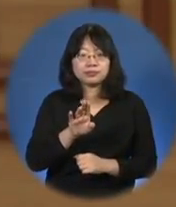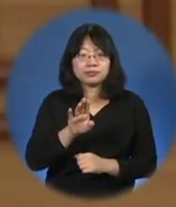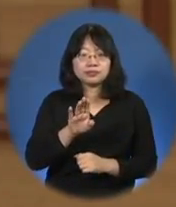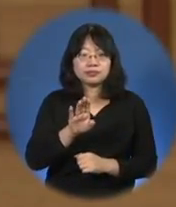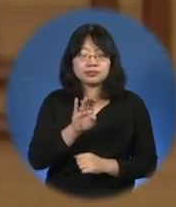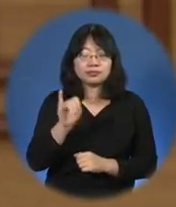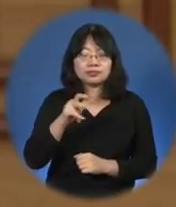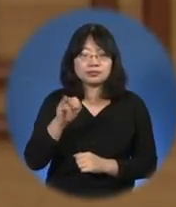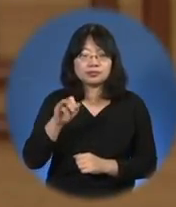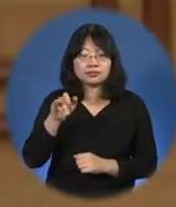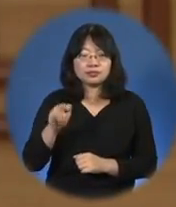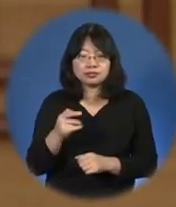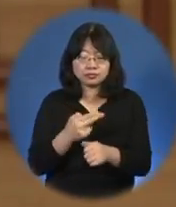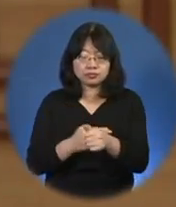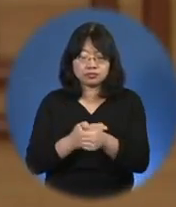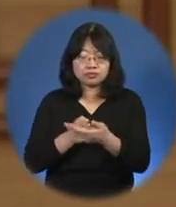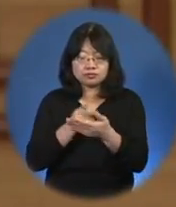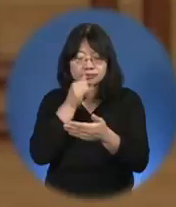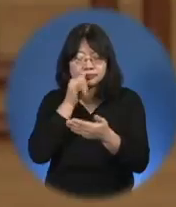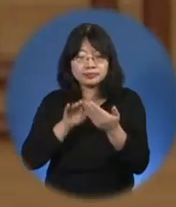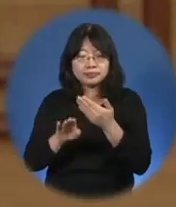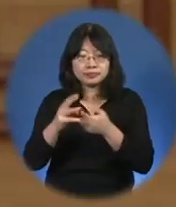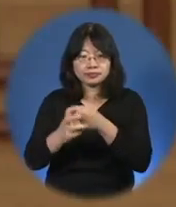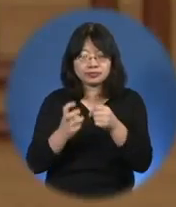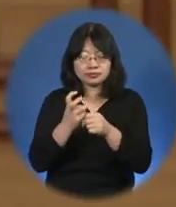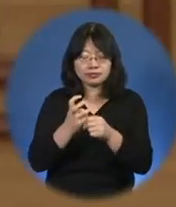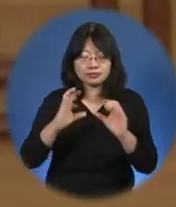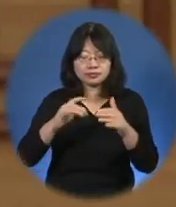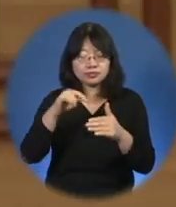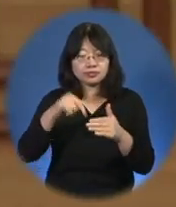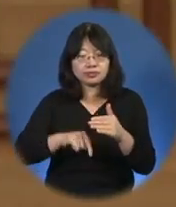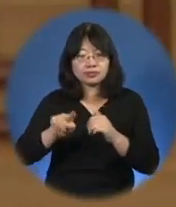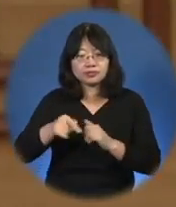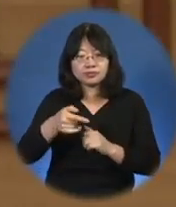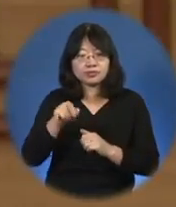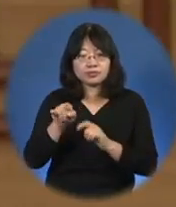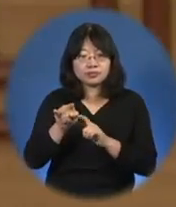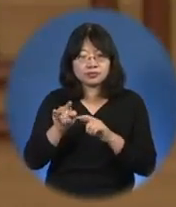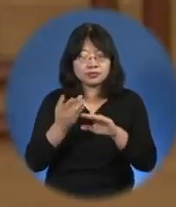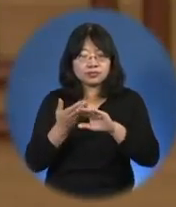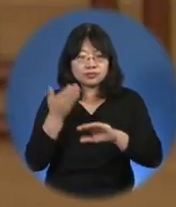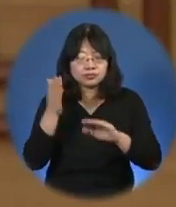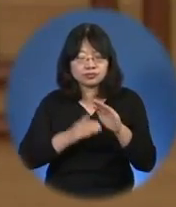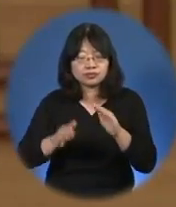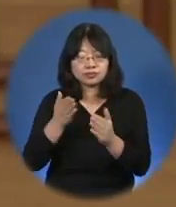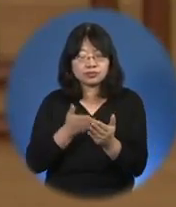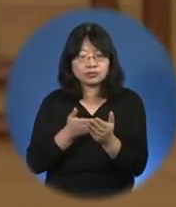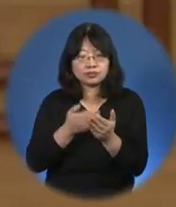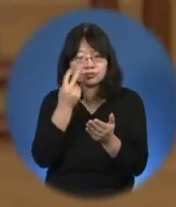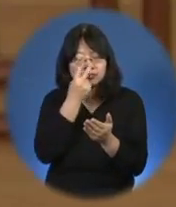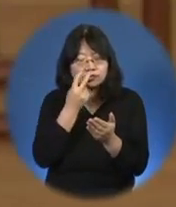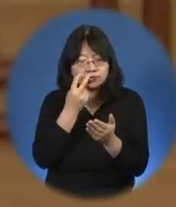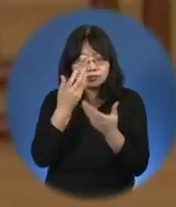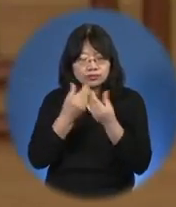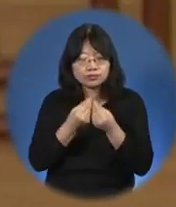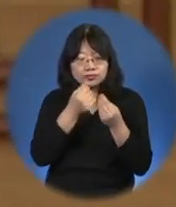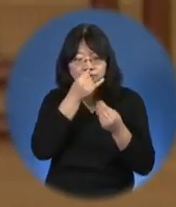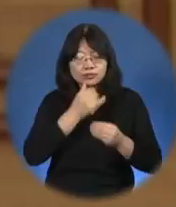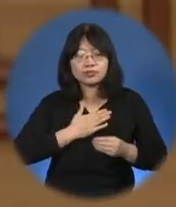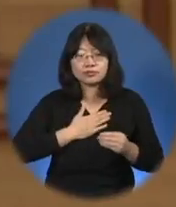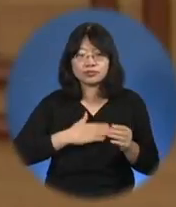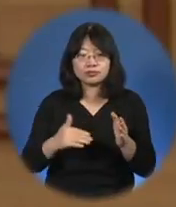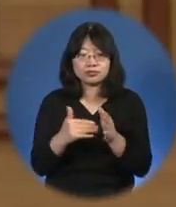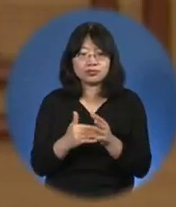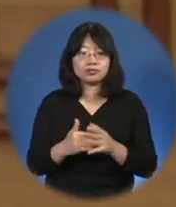이후에 30개 정도 나라에서 한 100여 개 넘는 공론조사 사례가 있는 것으로 알고